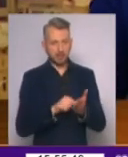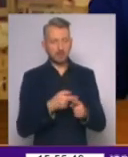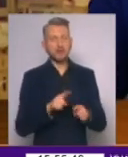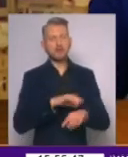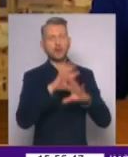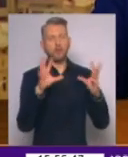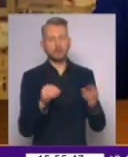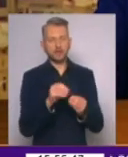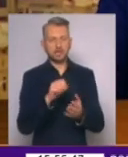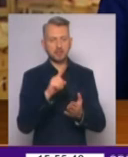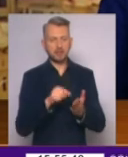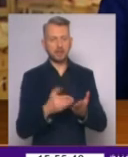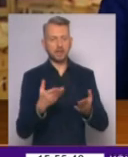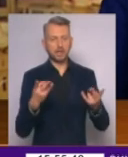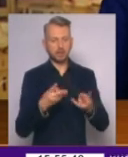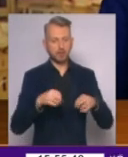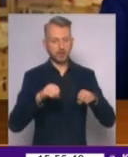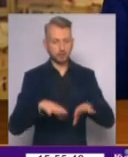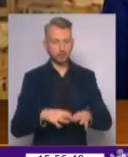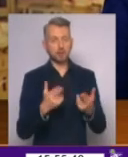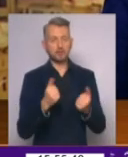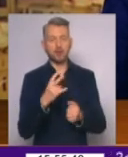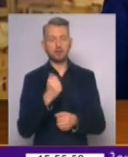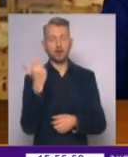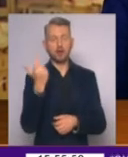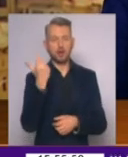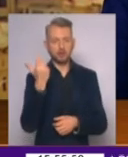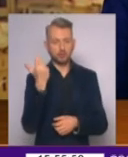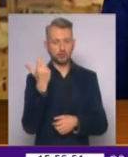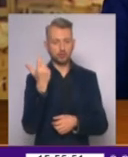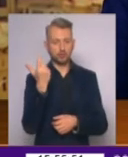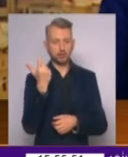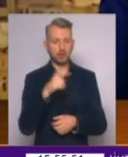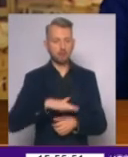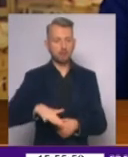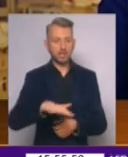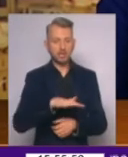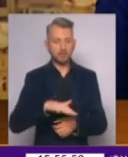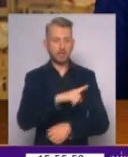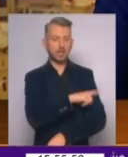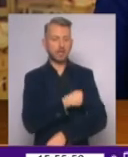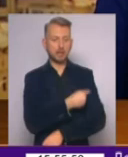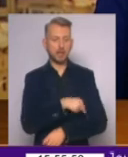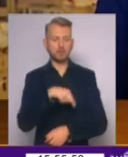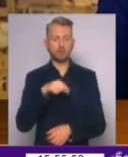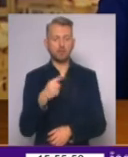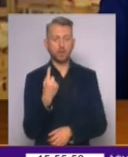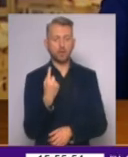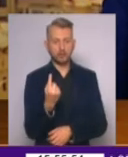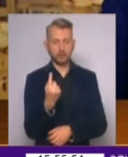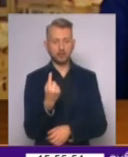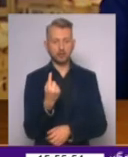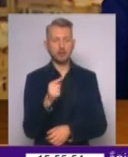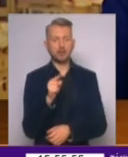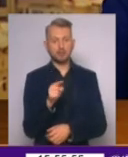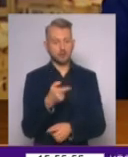комплексне питання, яке треба вирішувати. Так, на Харківському масиві, в лікарні номер 1, вона